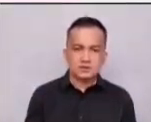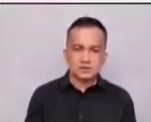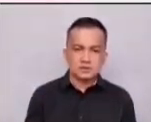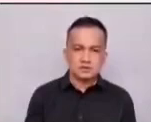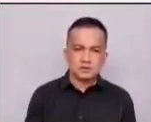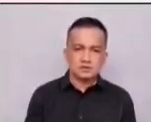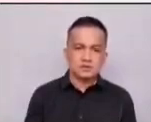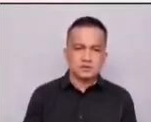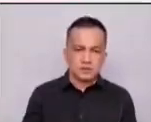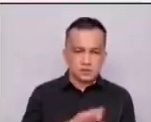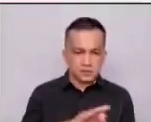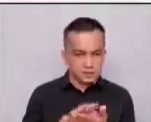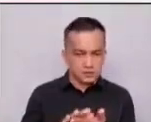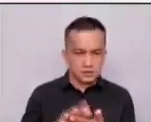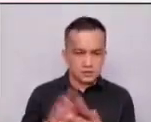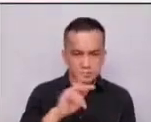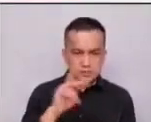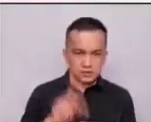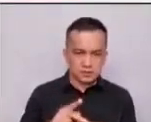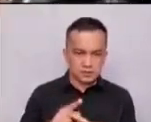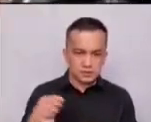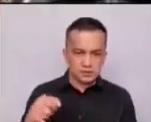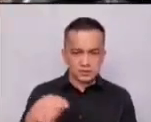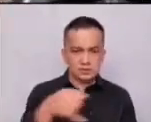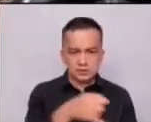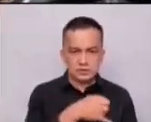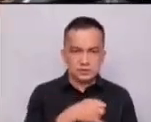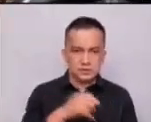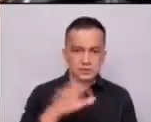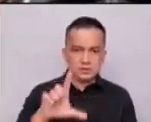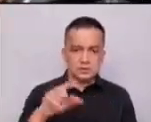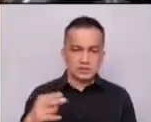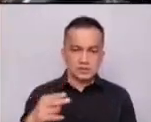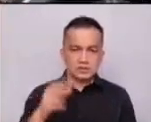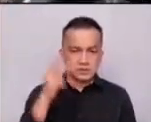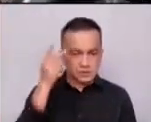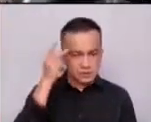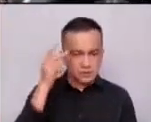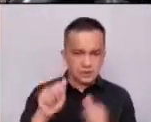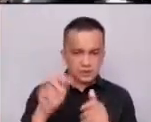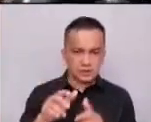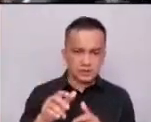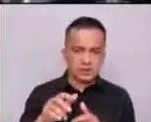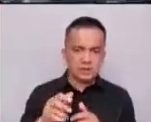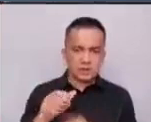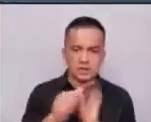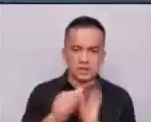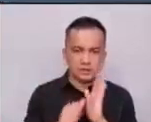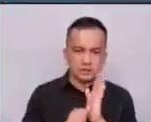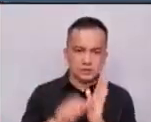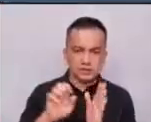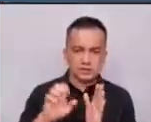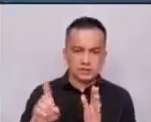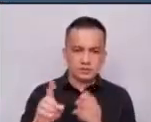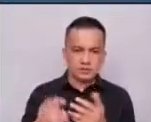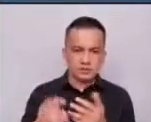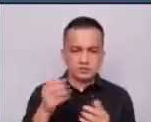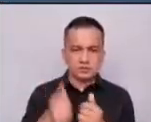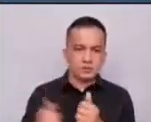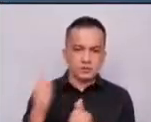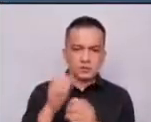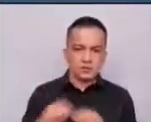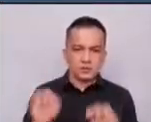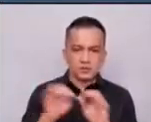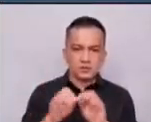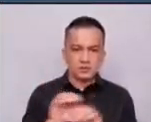Sa programang Laging Handa, ganito rin ang pananaw ng political analyst na si Attorney Ed Chico. Higit sa anumang bagay, malinaw anyang pagpapakita lang ng